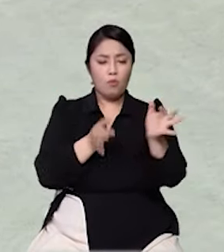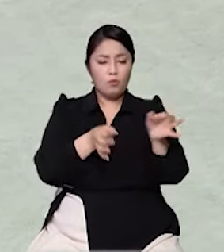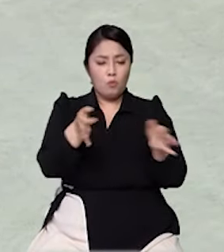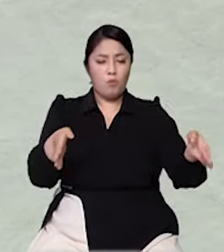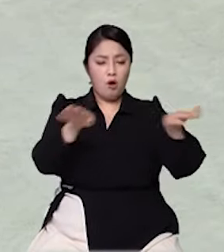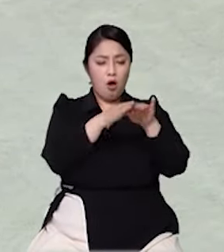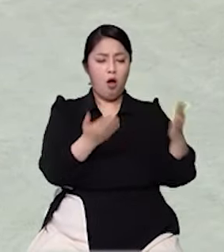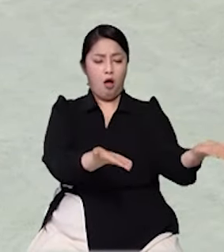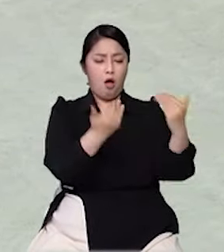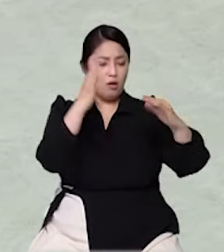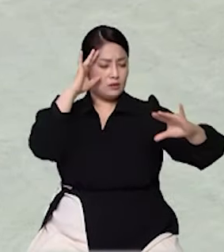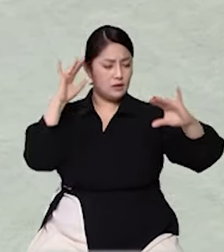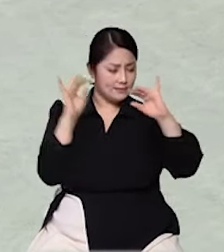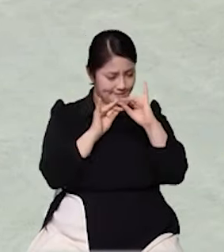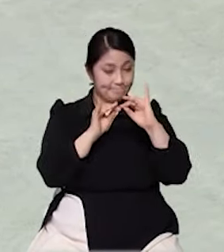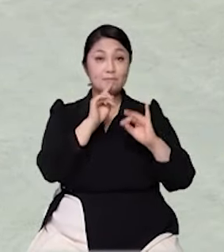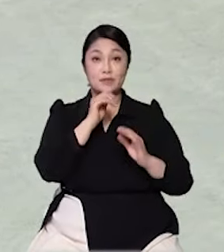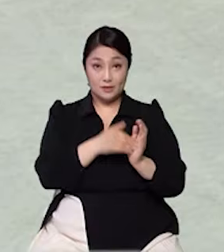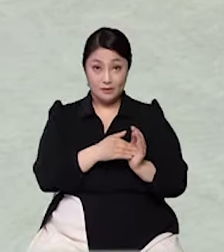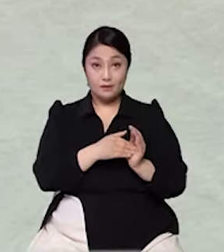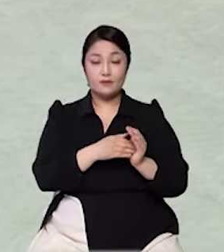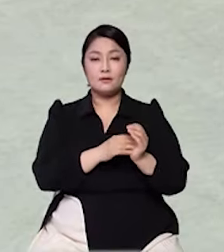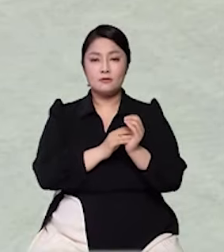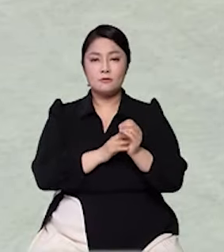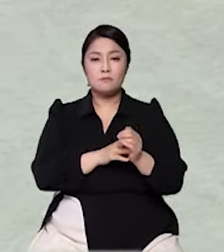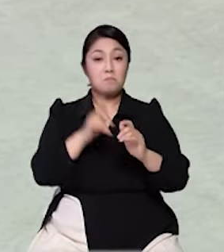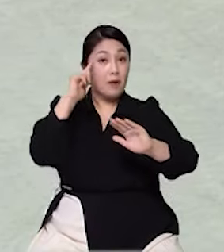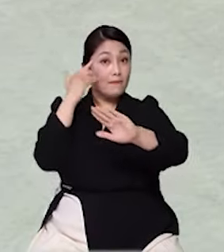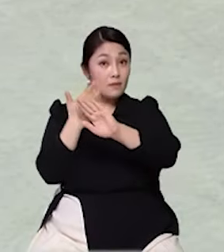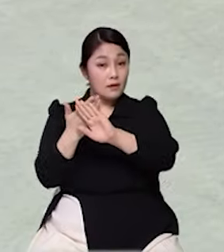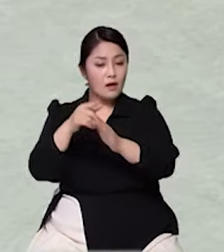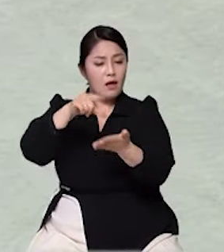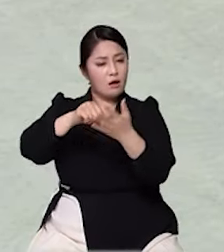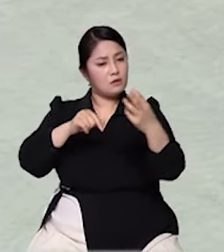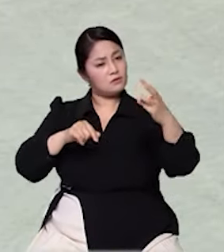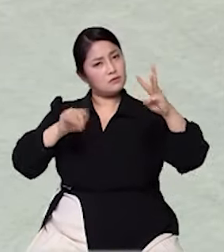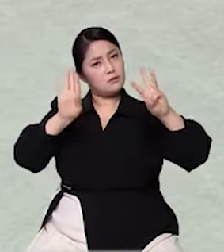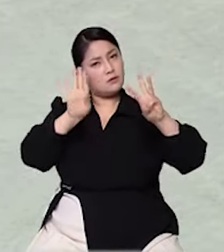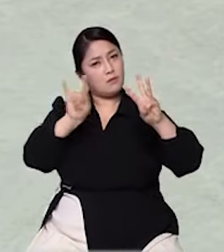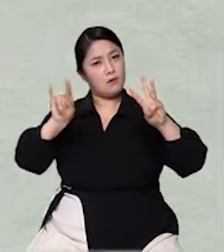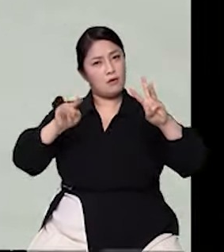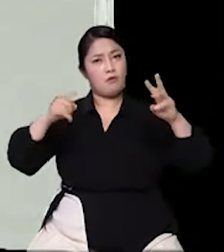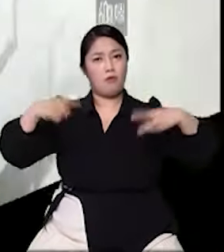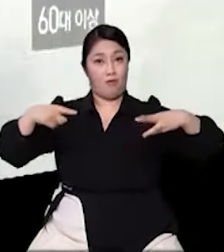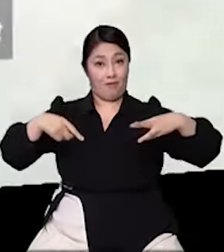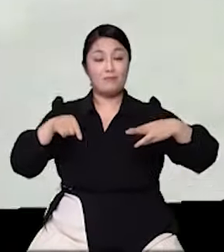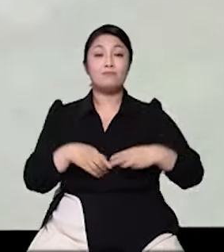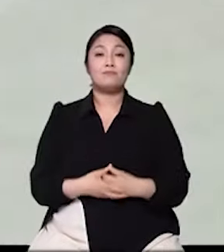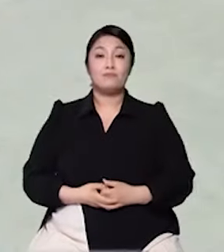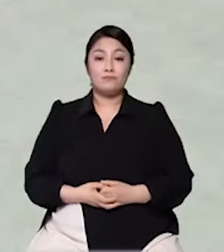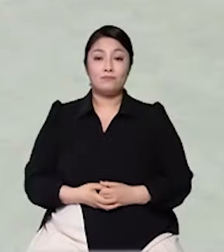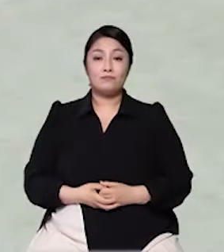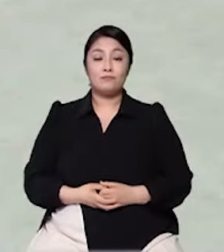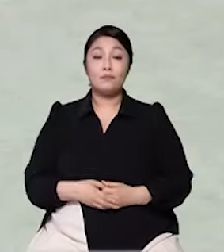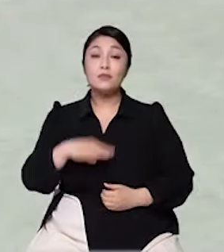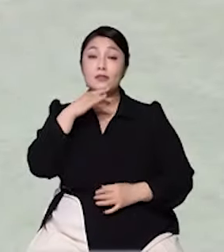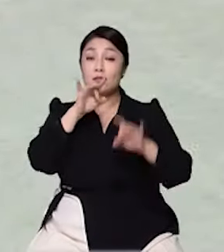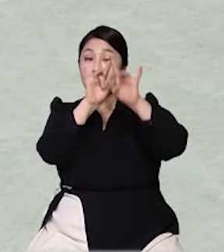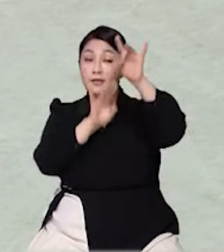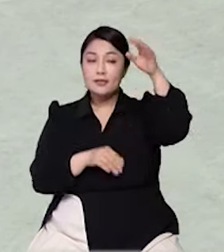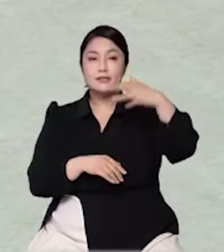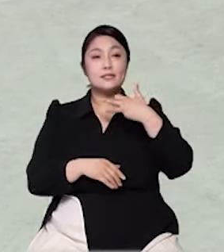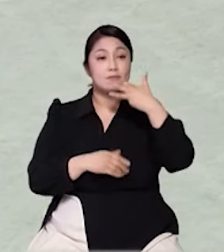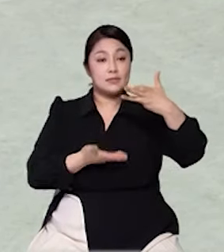유치에 찬성한다 고 답했는데 반대 흡연의 약 3배에 달하는 수치입니다 연령별로는